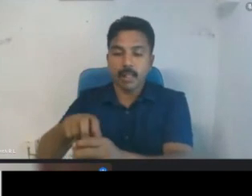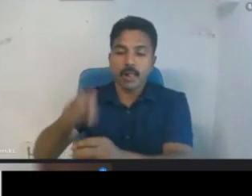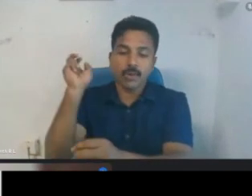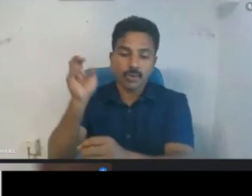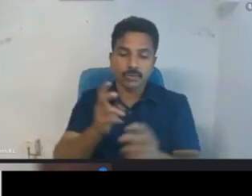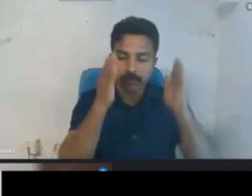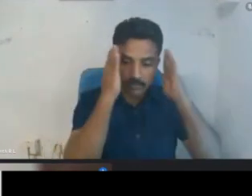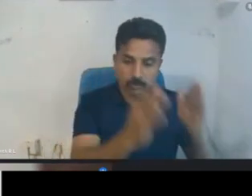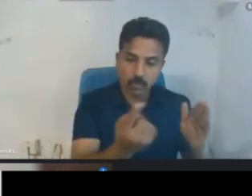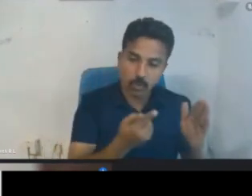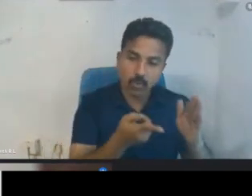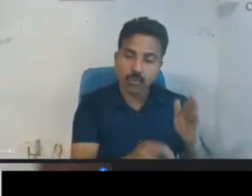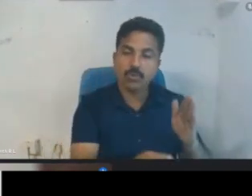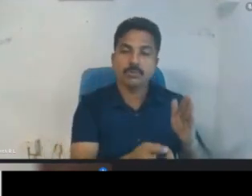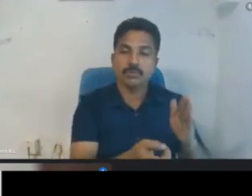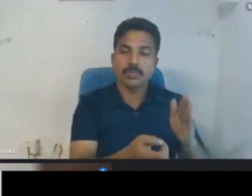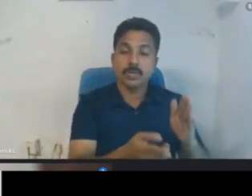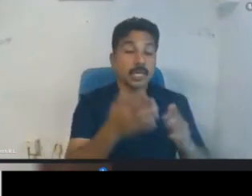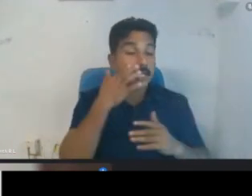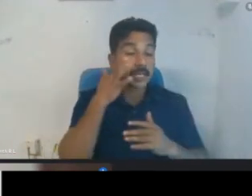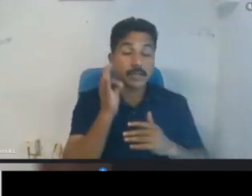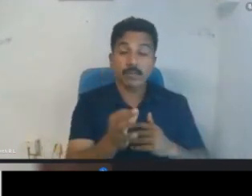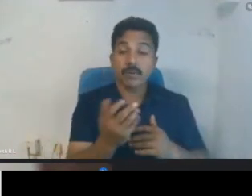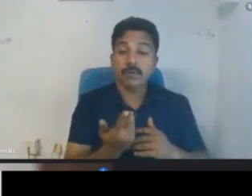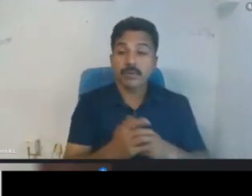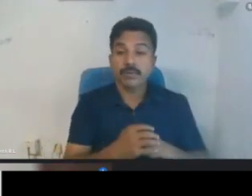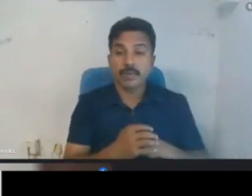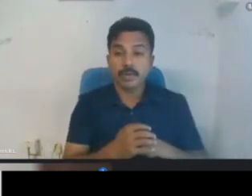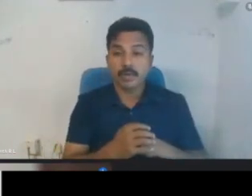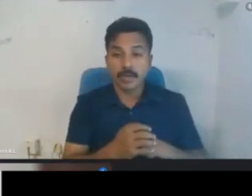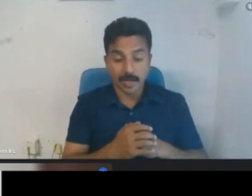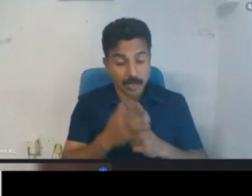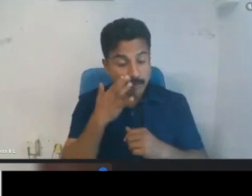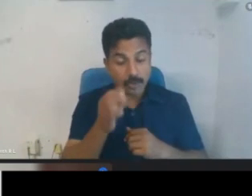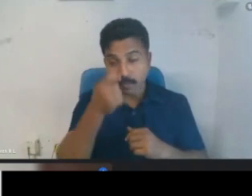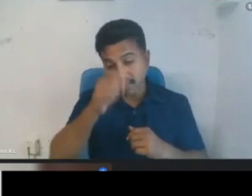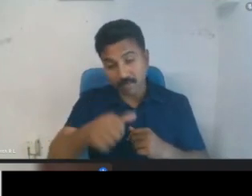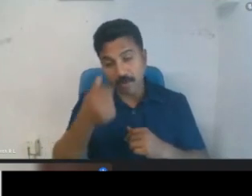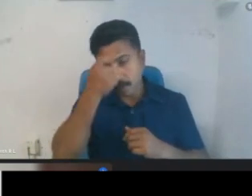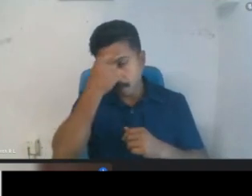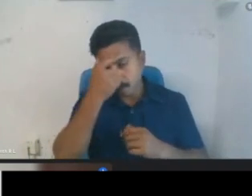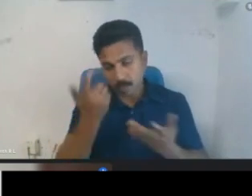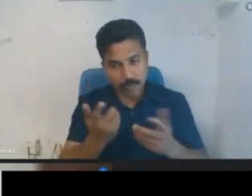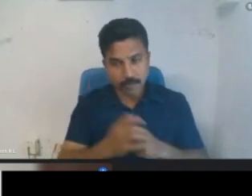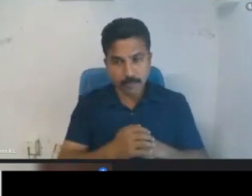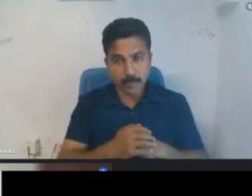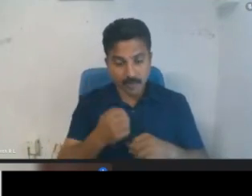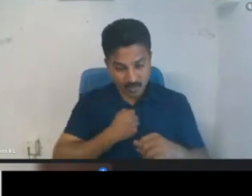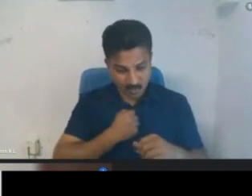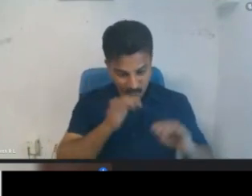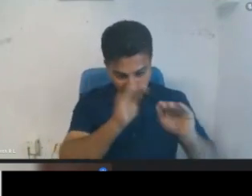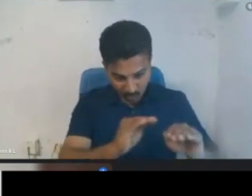അല്ലേ. അതുപോലെ തന്നെ ഏറ്റവും ഇമ്പോർട്ടൻ്റ് ആയിട്ട് എല്ലാ അച്ഛനമ്മമാരും നേരിടുന്ന ഒരു പ്രശ്നം എന്ന് പറഞ്ഞു കഴിഞ്ഞാൽ, നമ്മൾ നമ്മുടെ